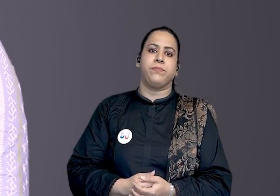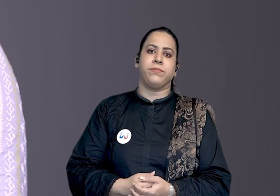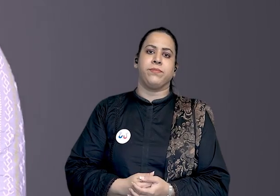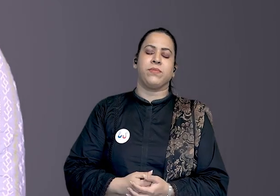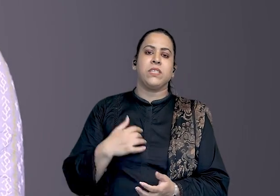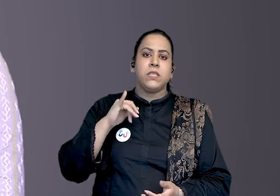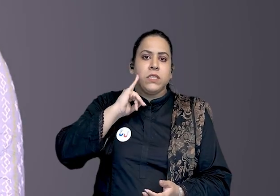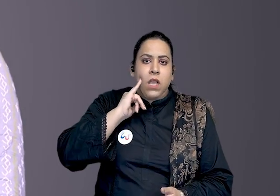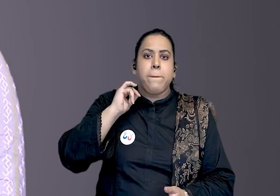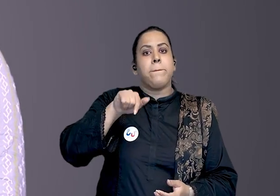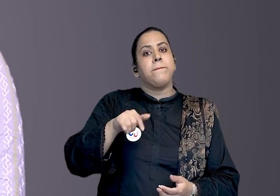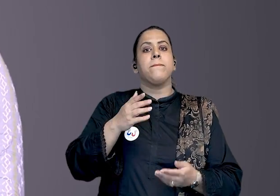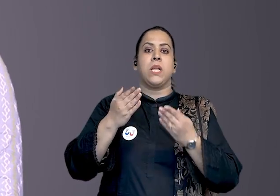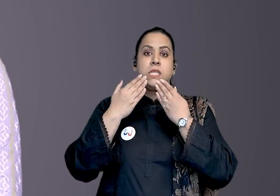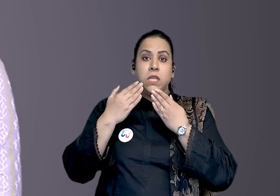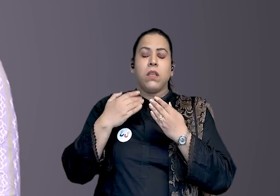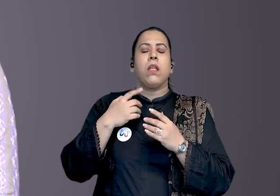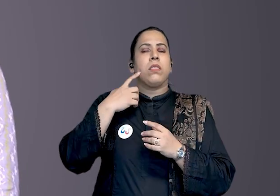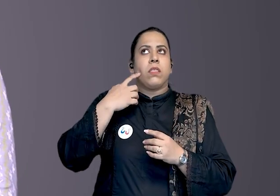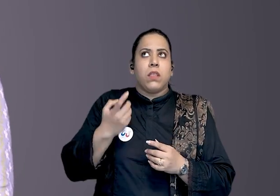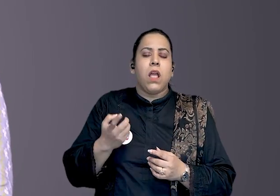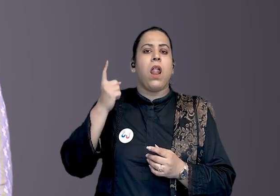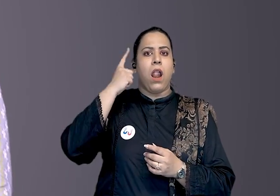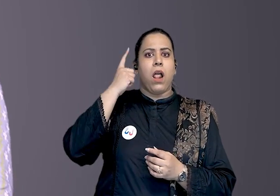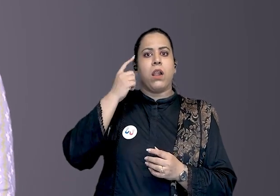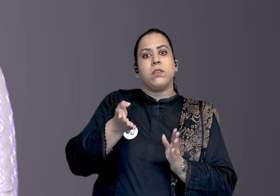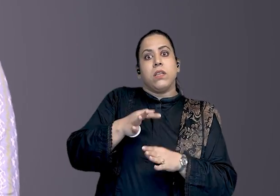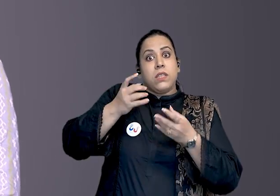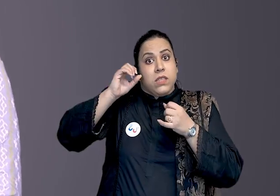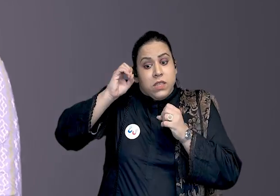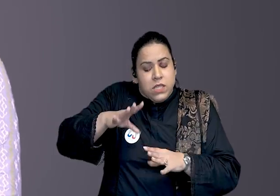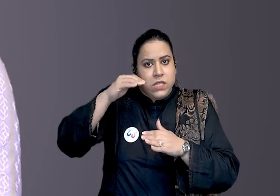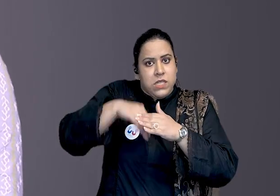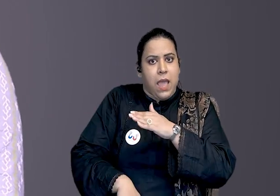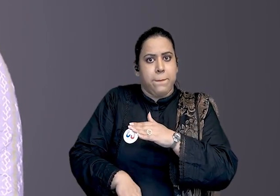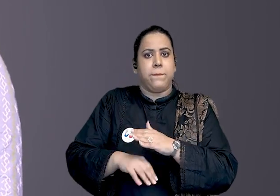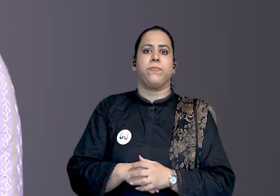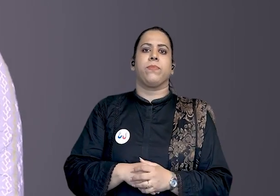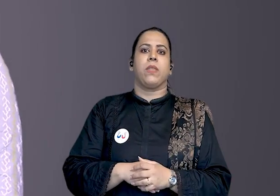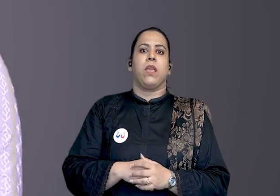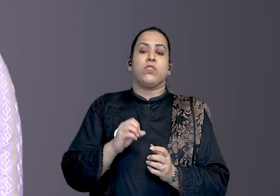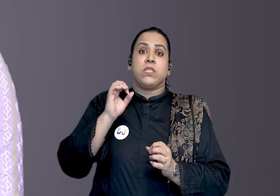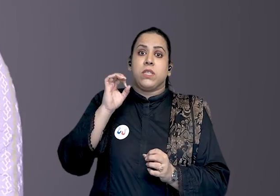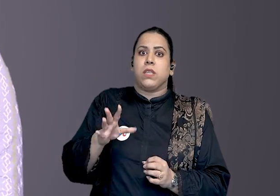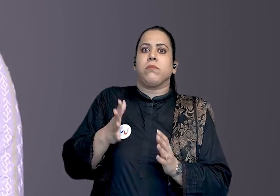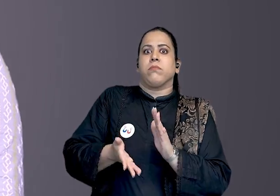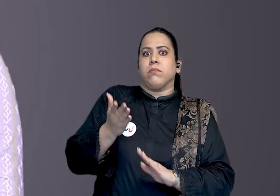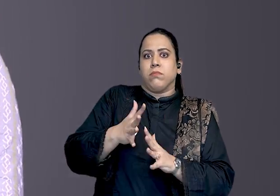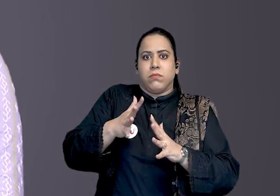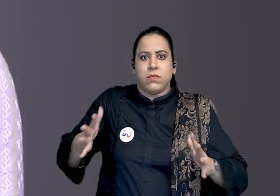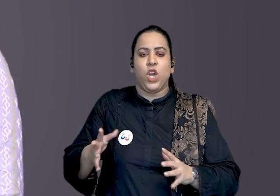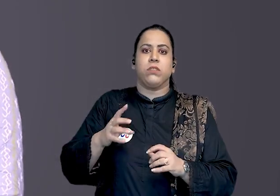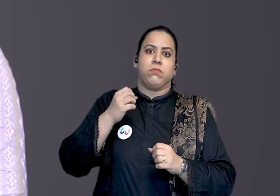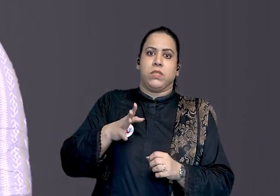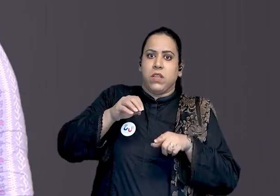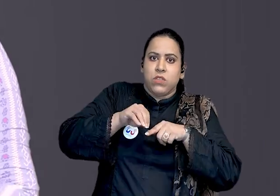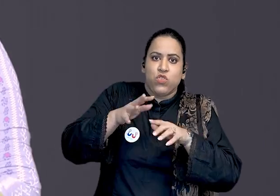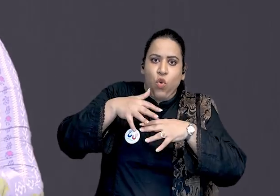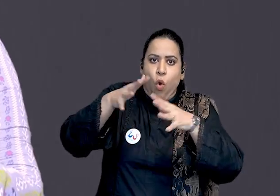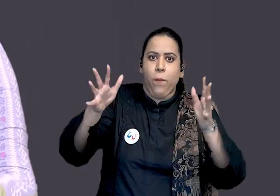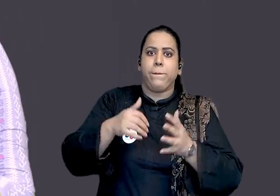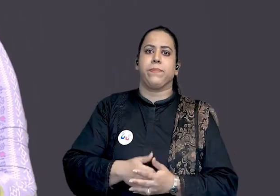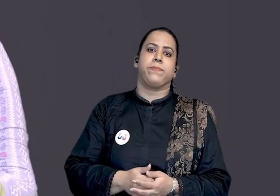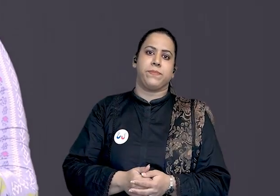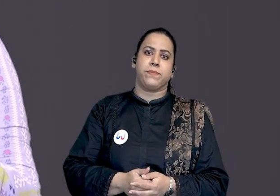ज़मीन की मेरे से किसी ने कभी बात ही नहीं की थी. तो जब मैंने उसको स्टडी किया तो देन आई रियलाइज कि उसमें इतनी डेप्थ है और उसमें